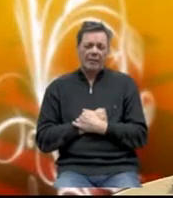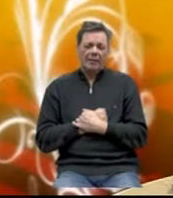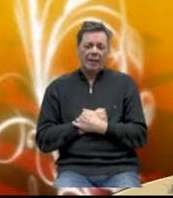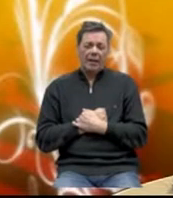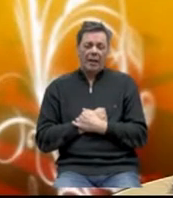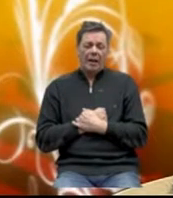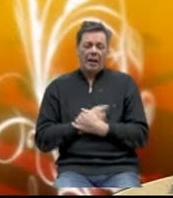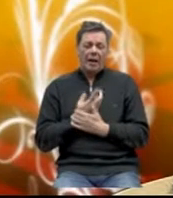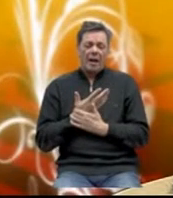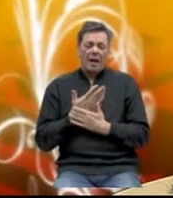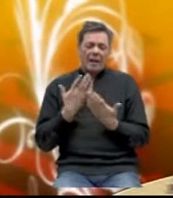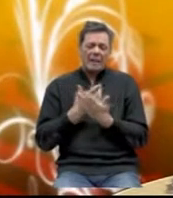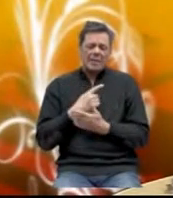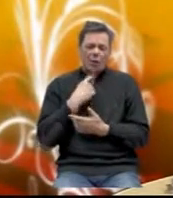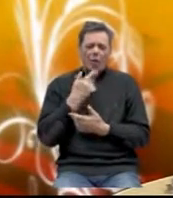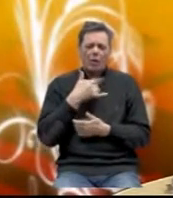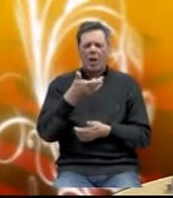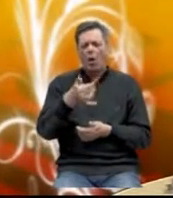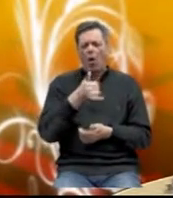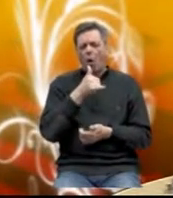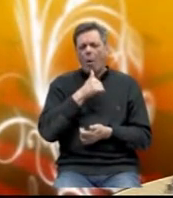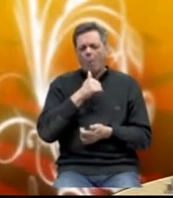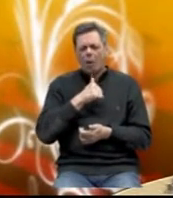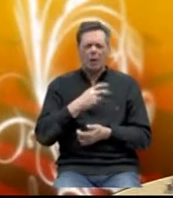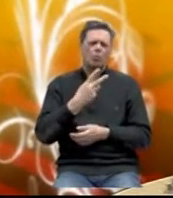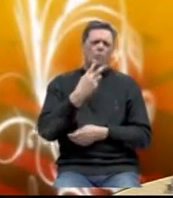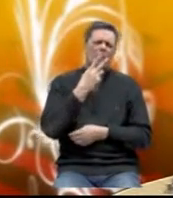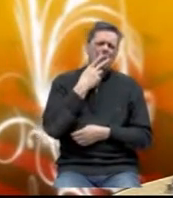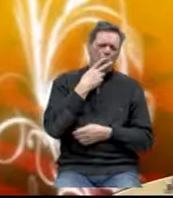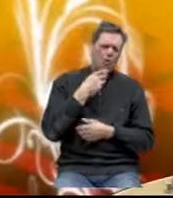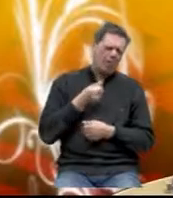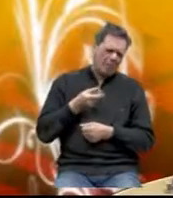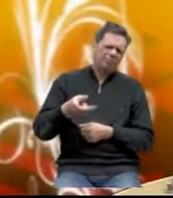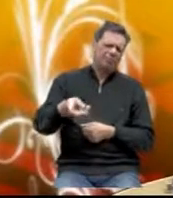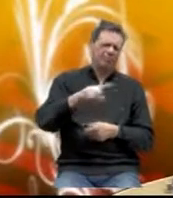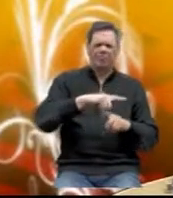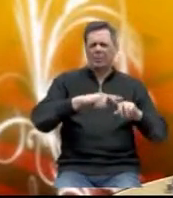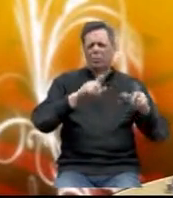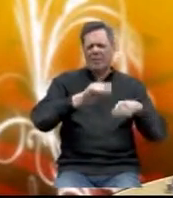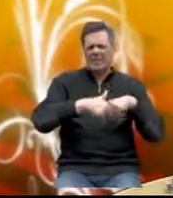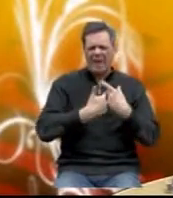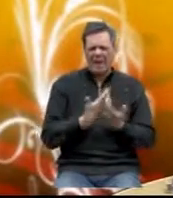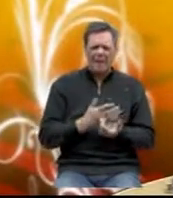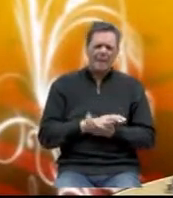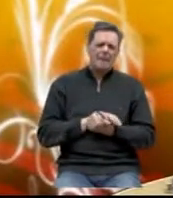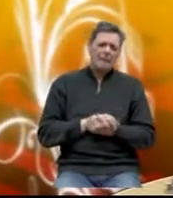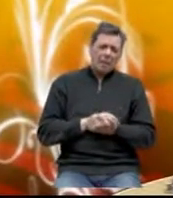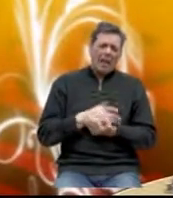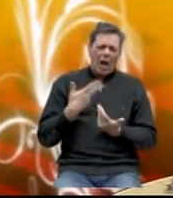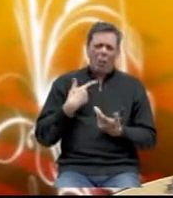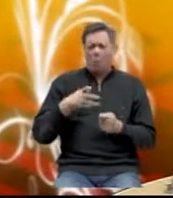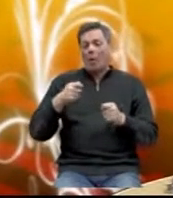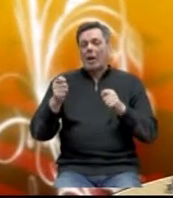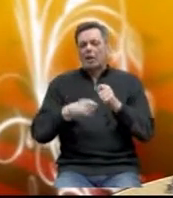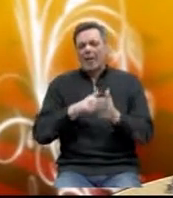ali kad smo govorili o tim porezima za pušenje, svašta nešto, jel da bi se nekako i po džepu malo, pa možda se